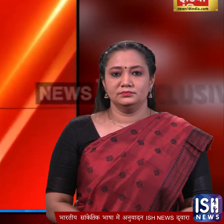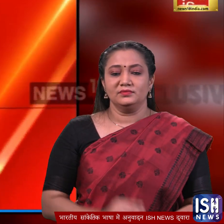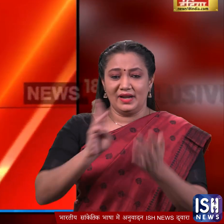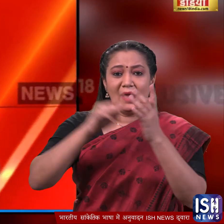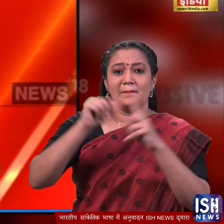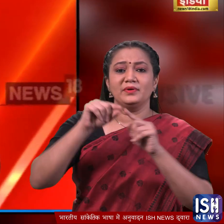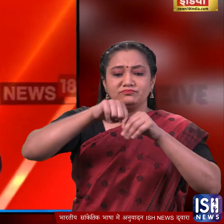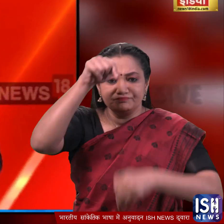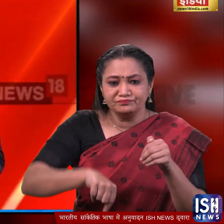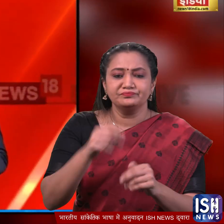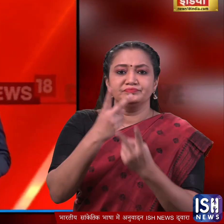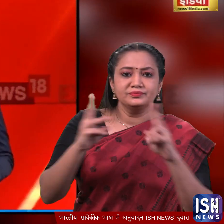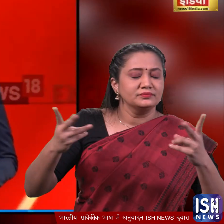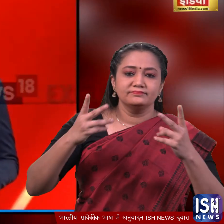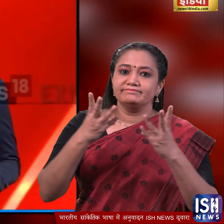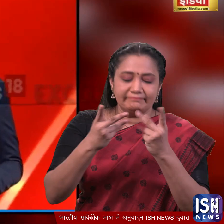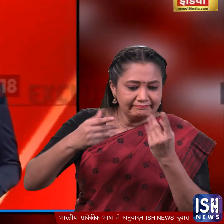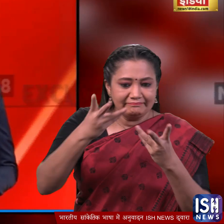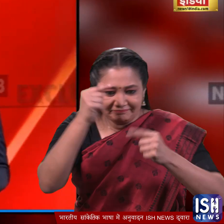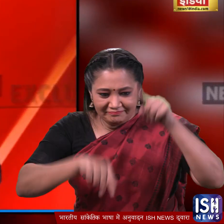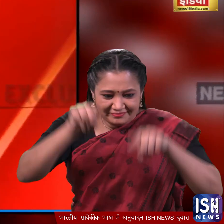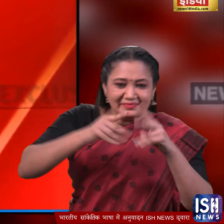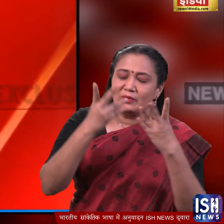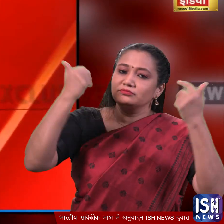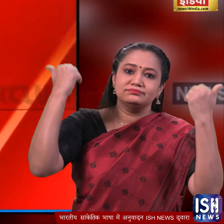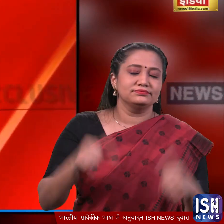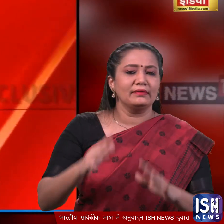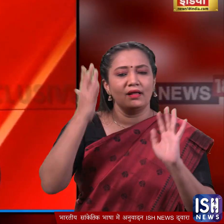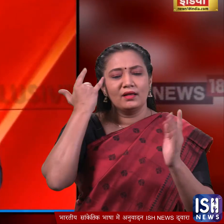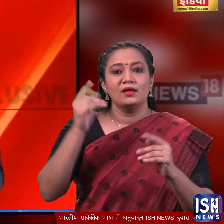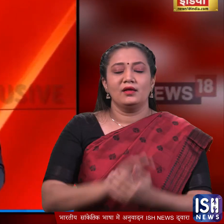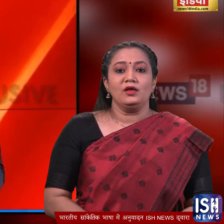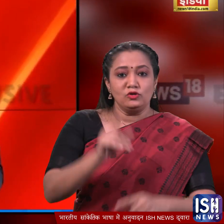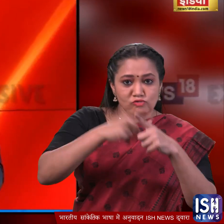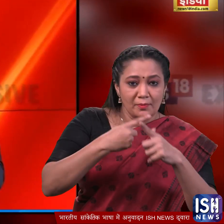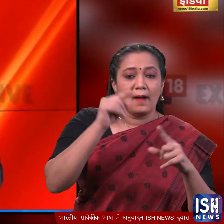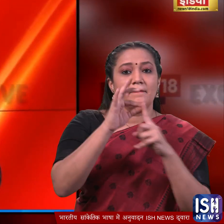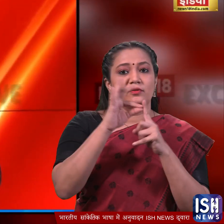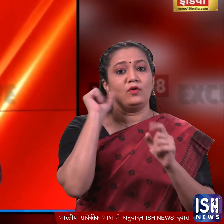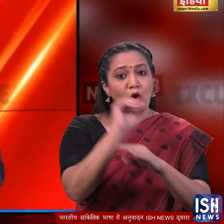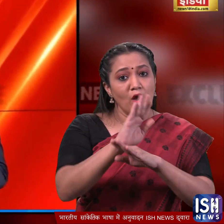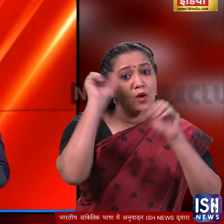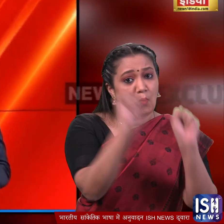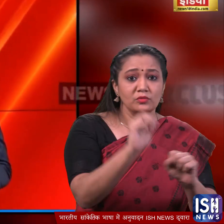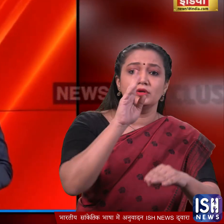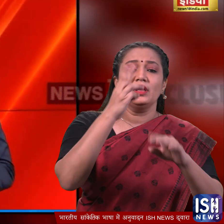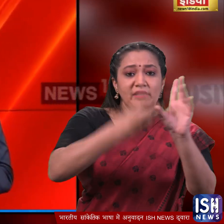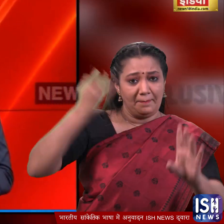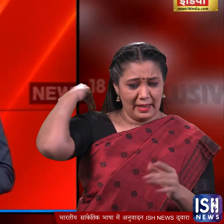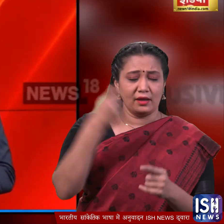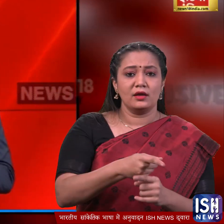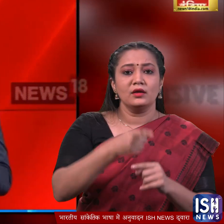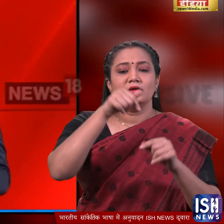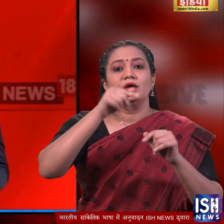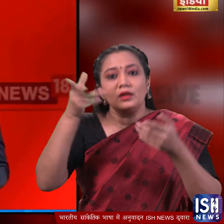एक बात है कि एमपी में वोटरों ने सियासी गणित फेल कर दिया। जहां विधानसभा की जोबट और पृथ्वीपुर सीट 3 साल पहले कांग्रेस ने जीती थी, वहां